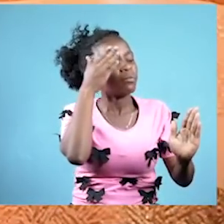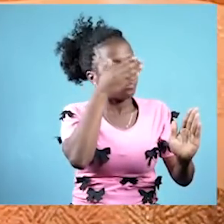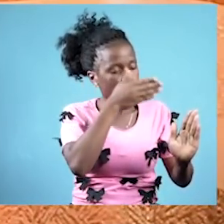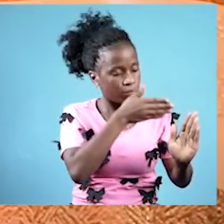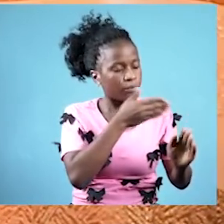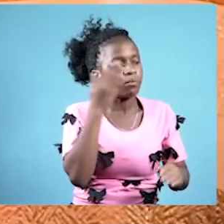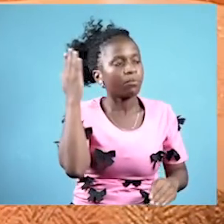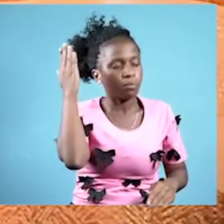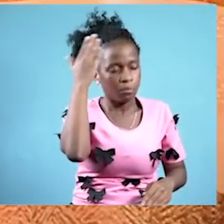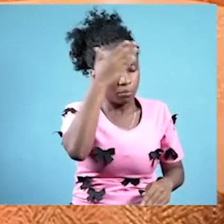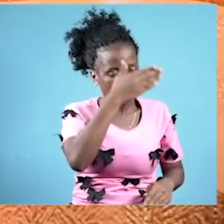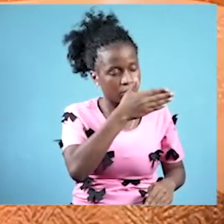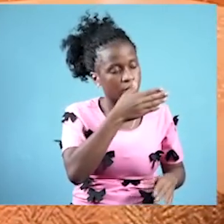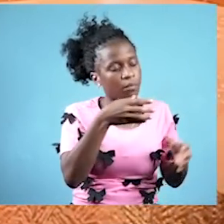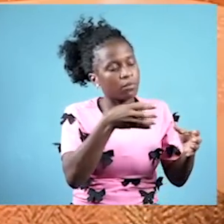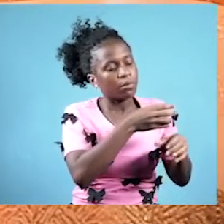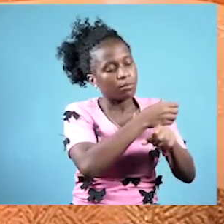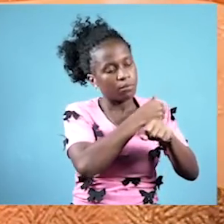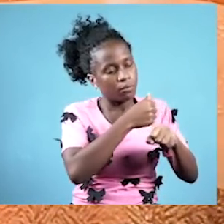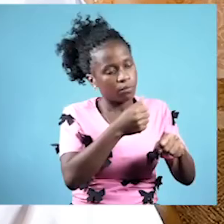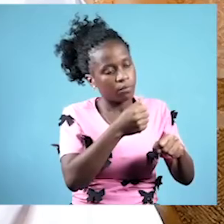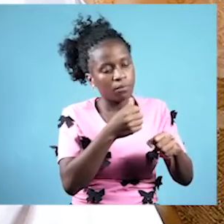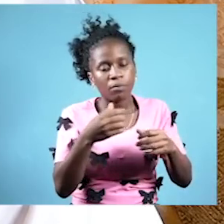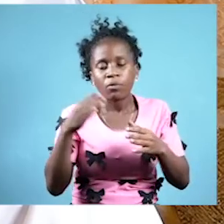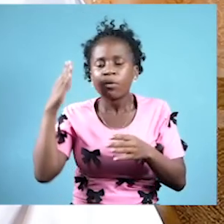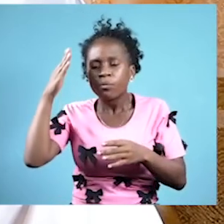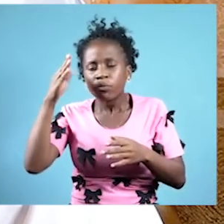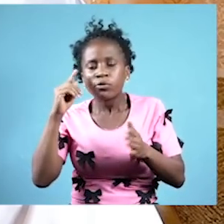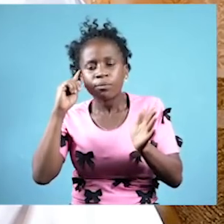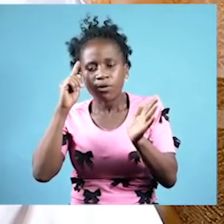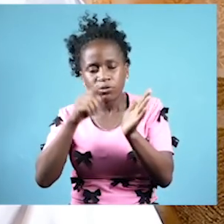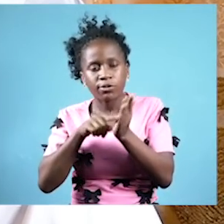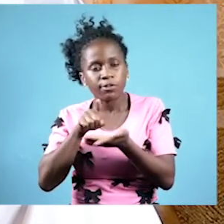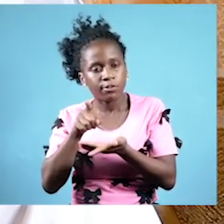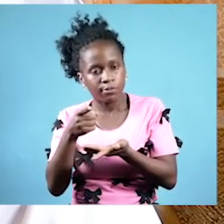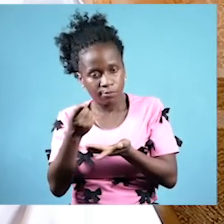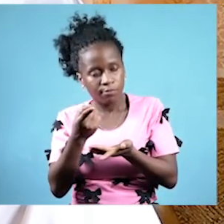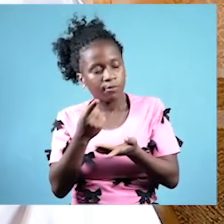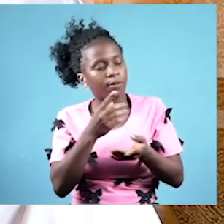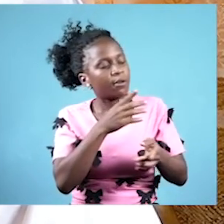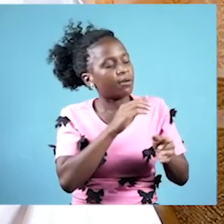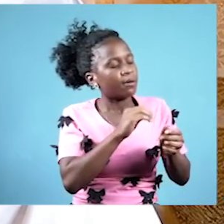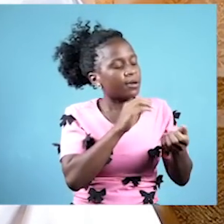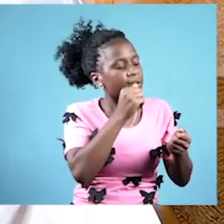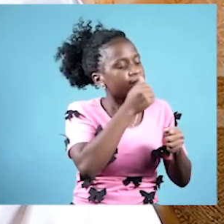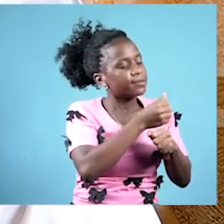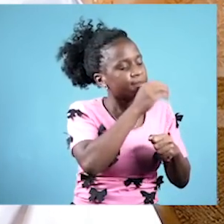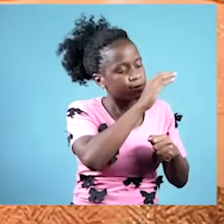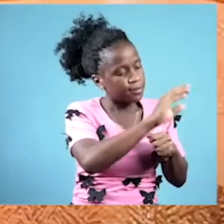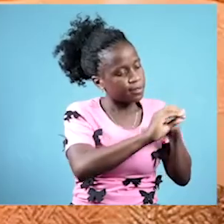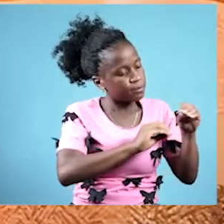kadhalika. Kwa ujumla, unavyokiona Chama cha Mapinduzi? Kwa sasa nimeanza kupata matumaini. Nimeanza kupata